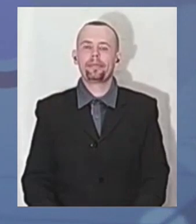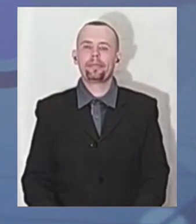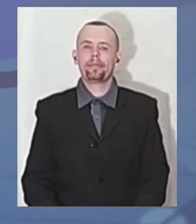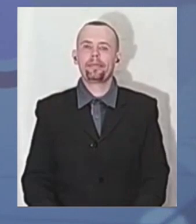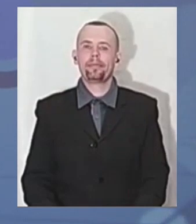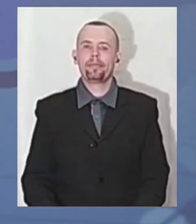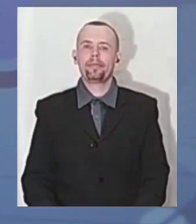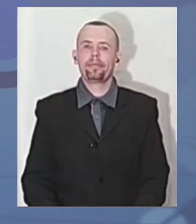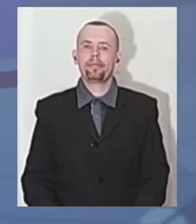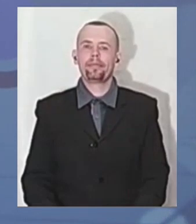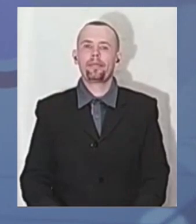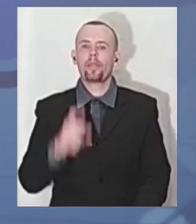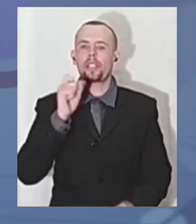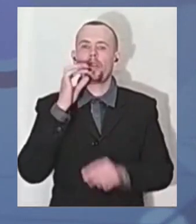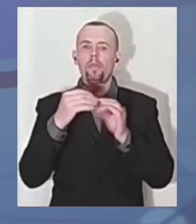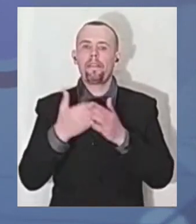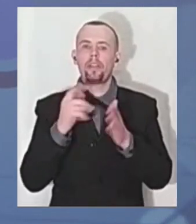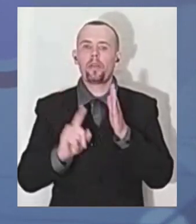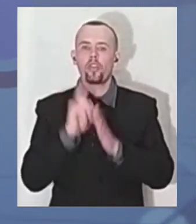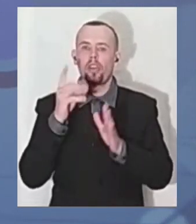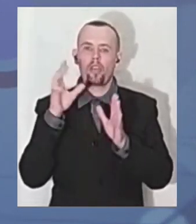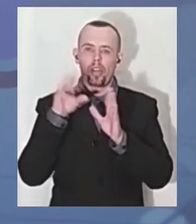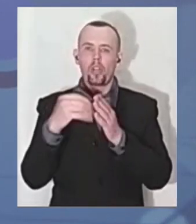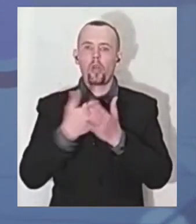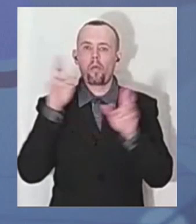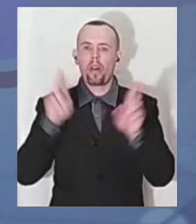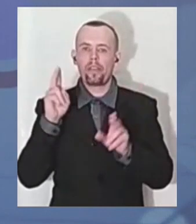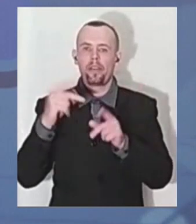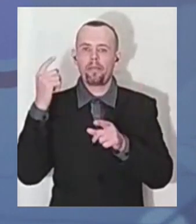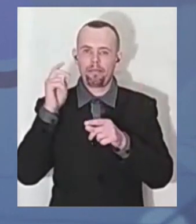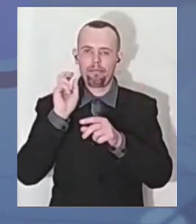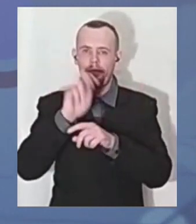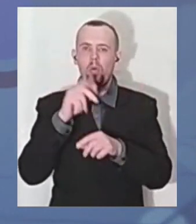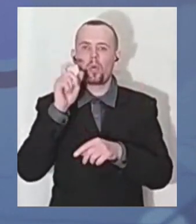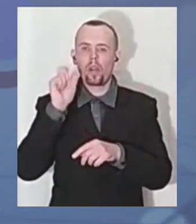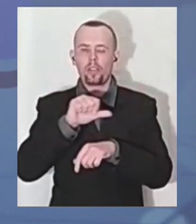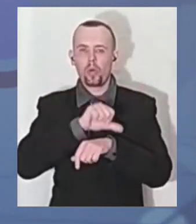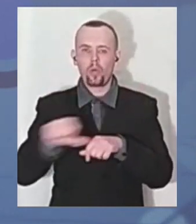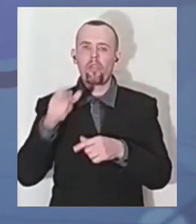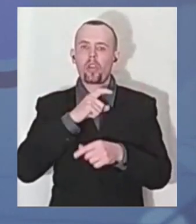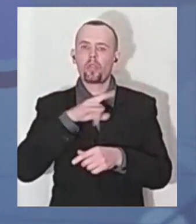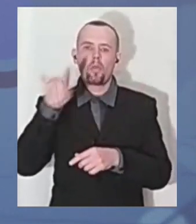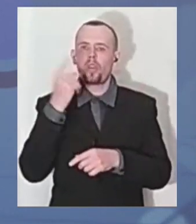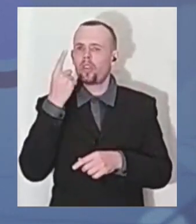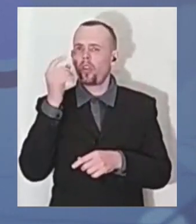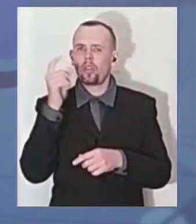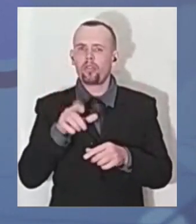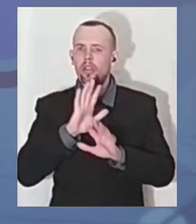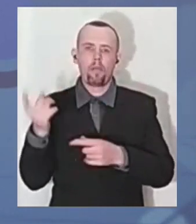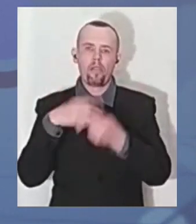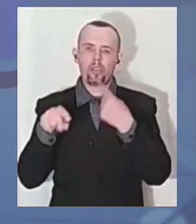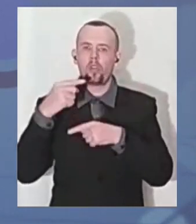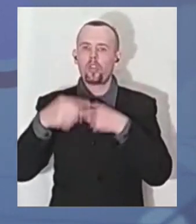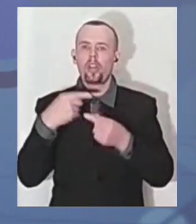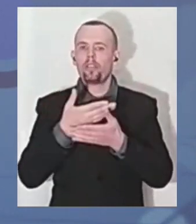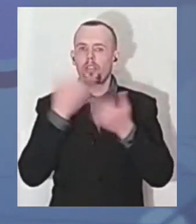За добу із початку введення нових правил перетину українського кордону в одеському аеропорту жодну людину не повернули через відсутність тестування